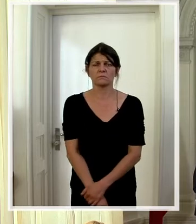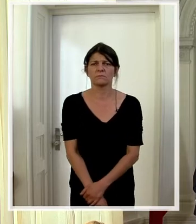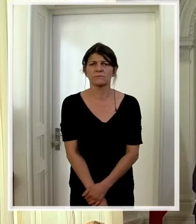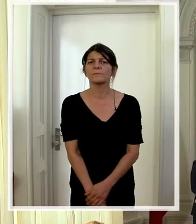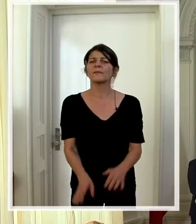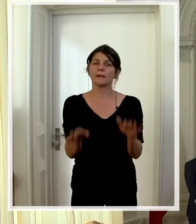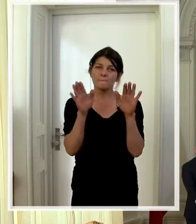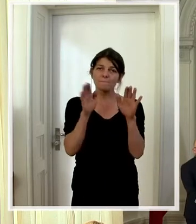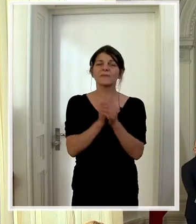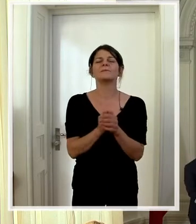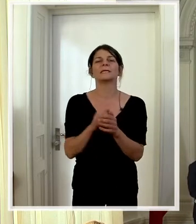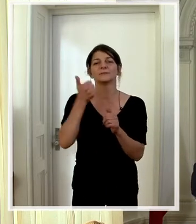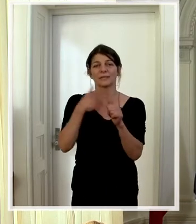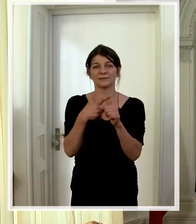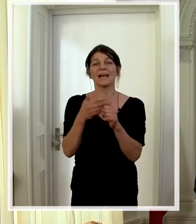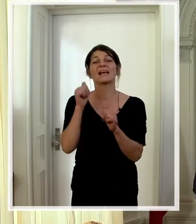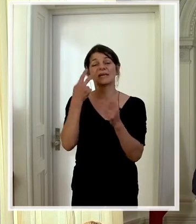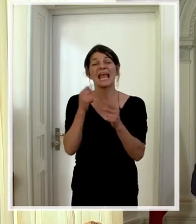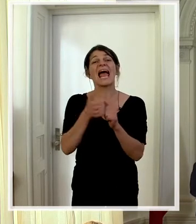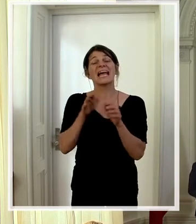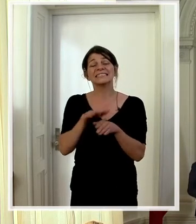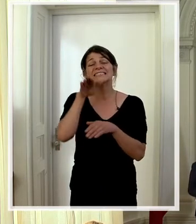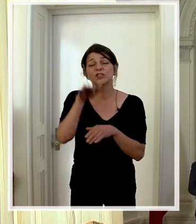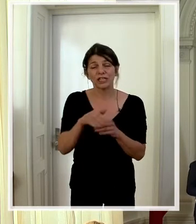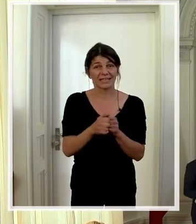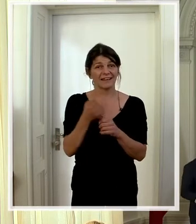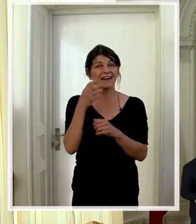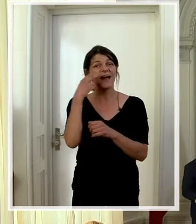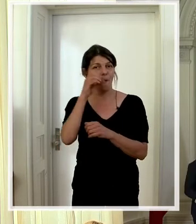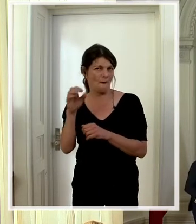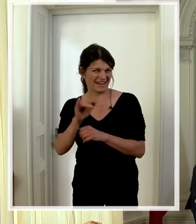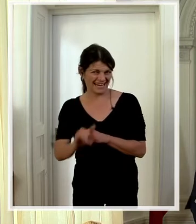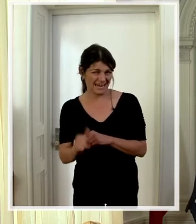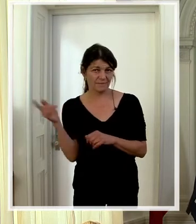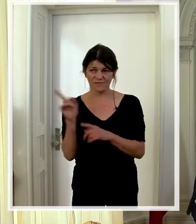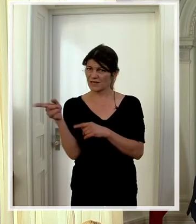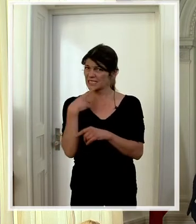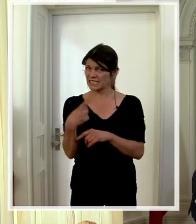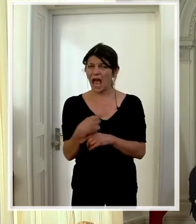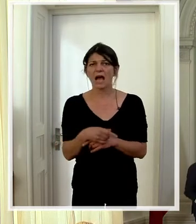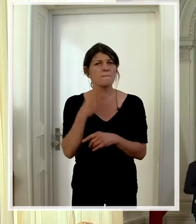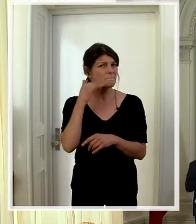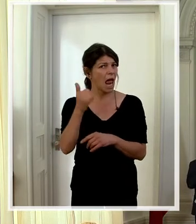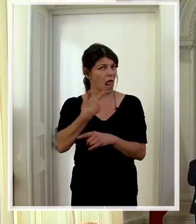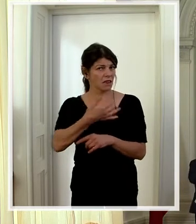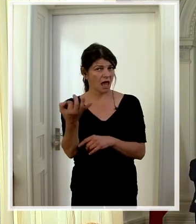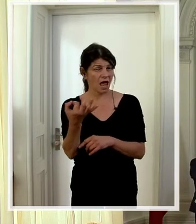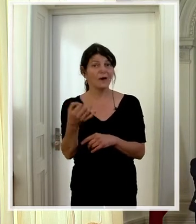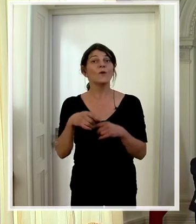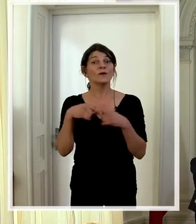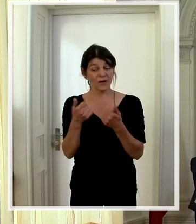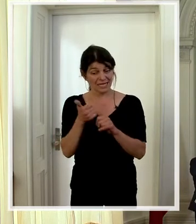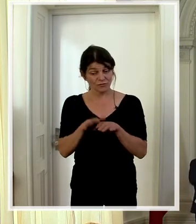man muss zuerst den ersten Schritt machen, Daniel Öri. Wie du das gesehen hast, glaube ich, im Juni oder Mailandtag und dann kann man einen zweiten